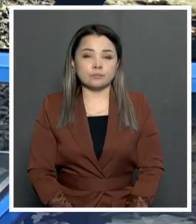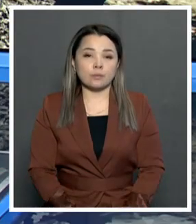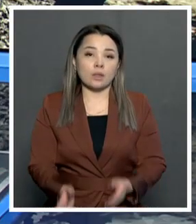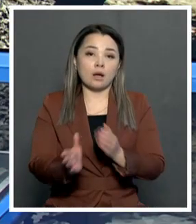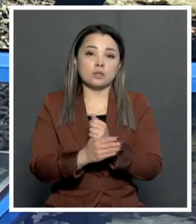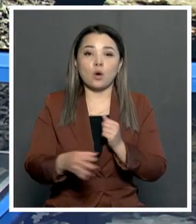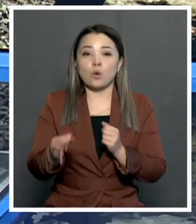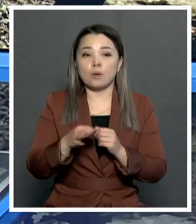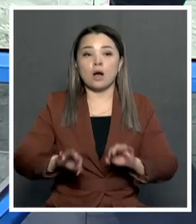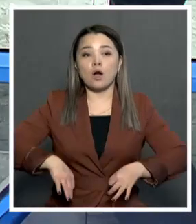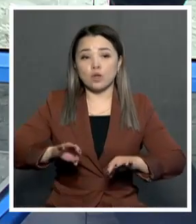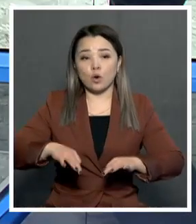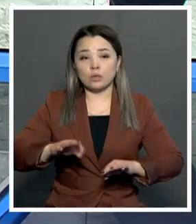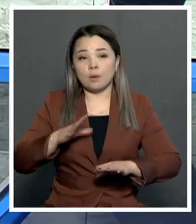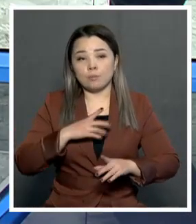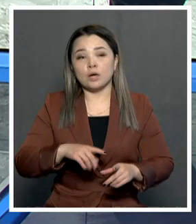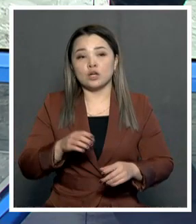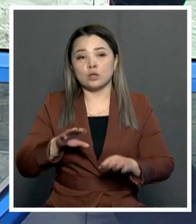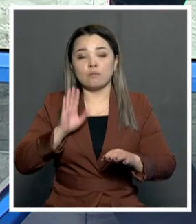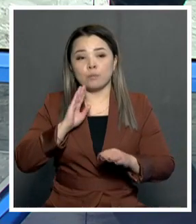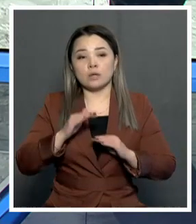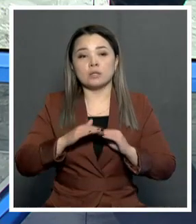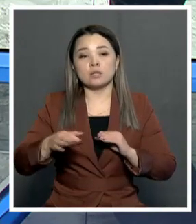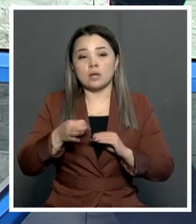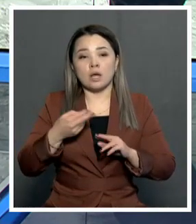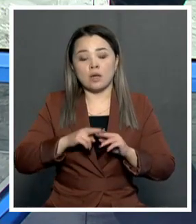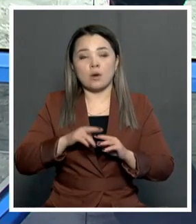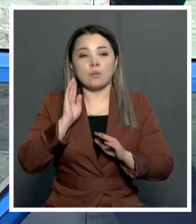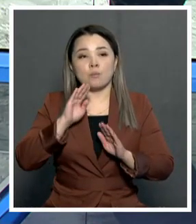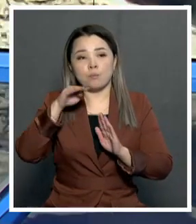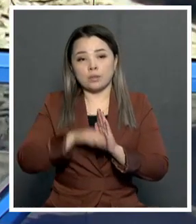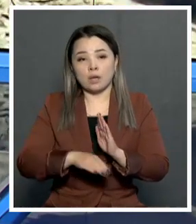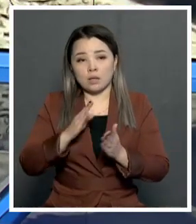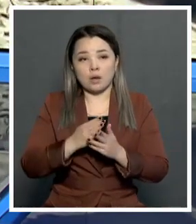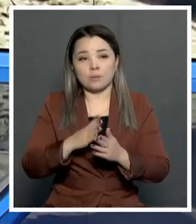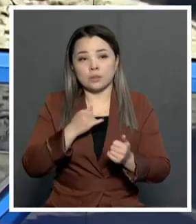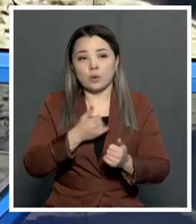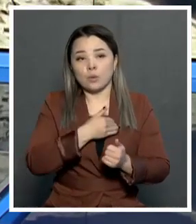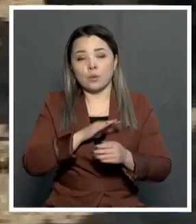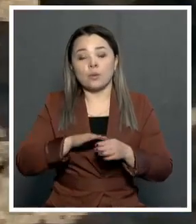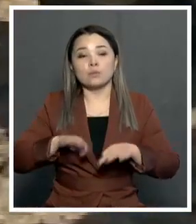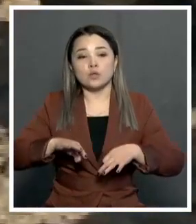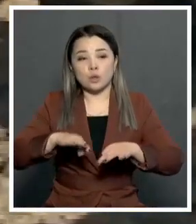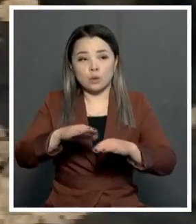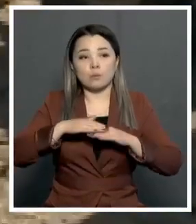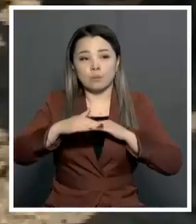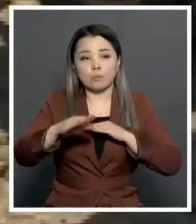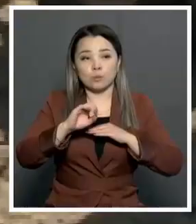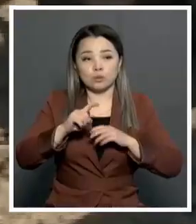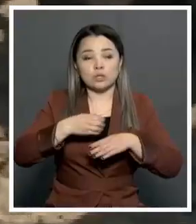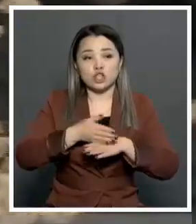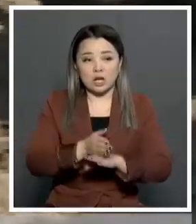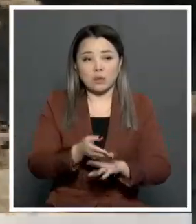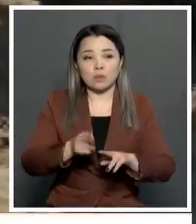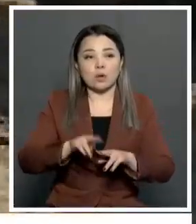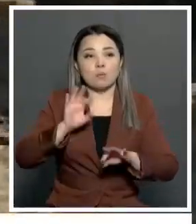Атырау облысында автокөлік жайыққа батып кетті. Махамбет ауданының тұрғыны өзен үстімен арғы бетке өтпек болғанда мұз жарылып, машина суға